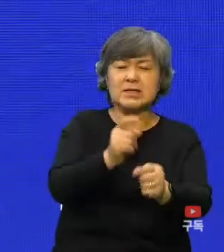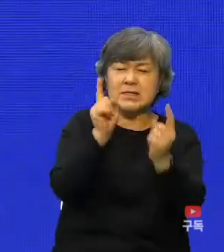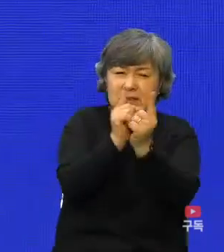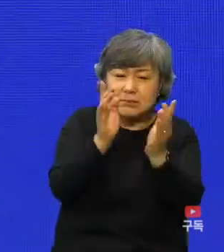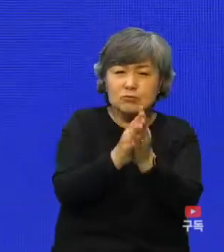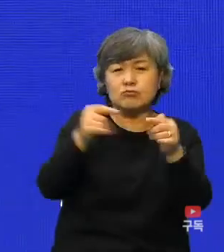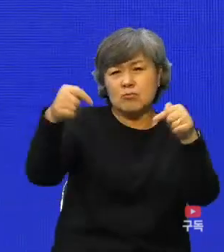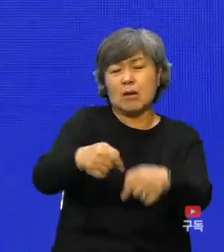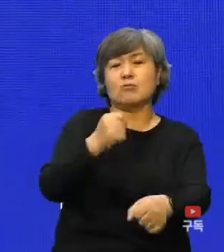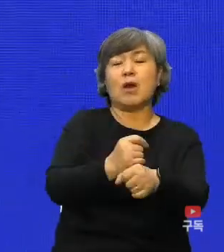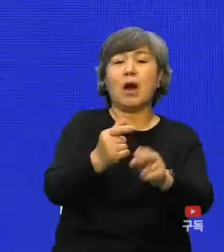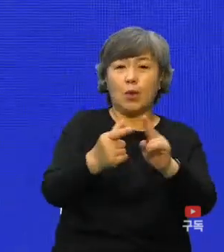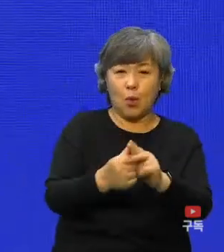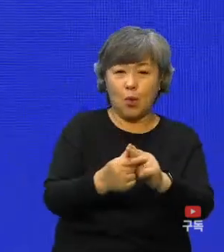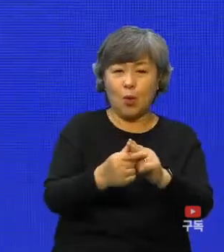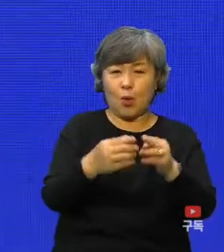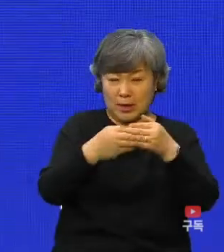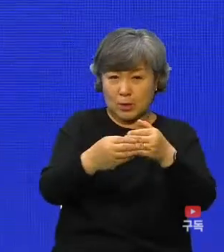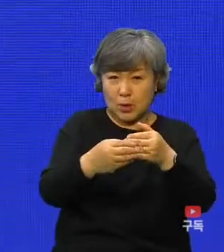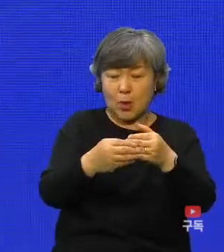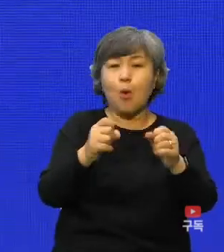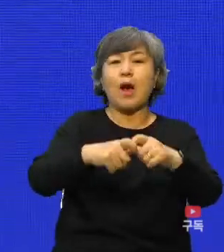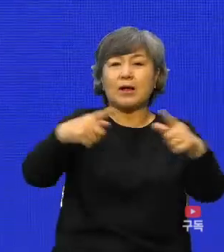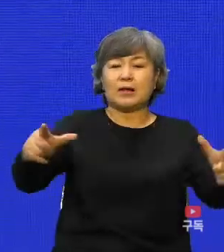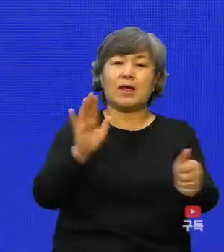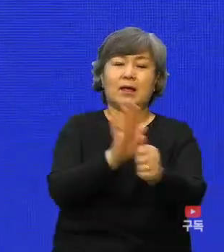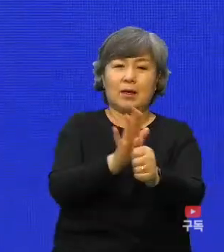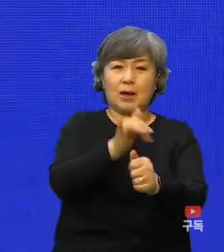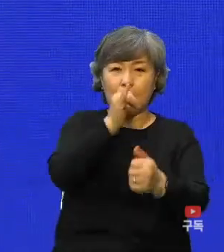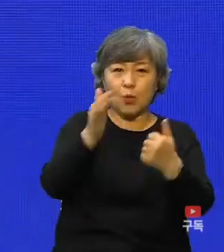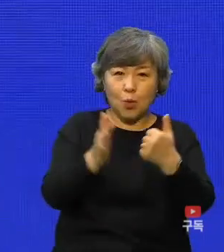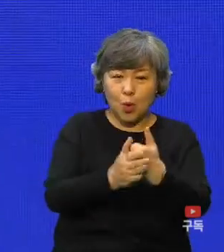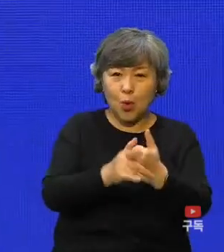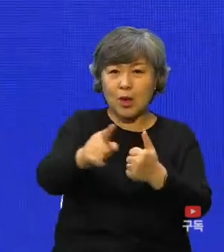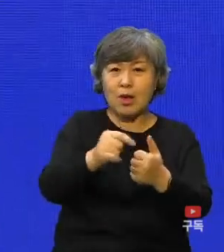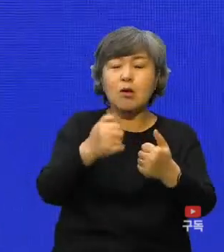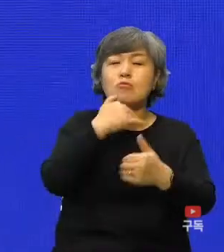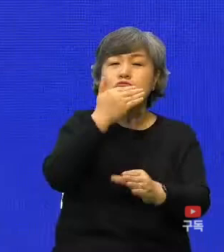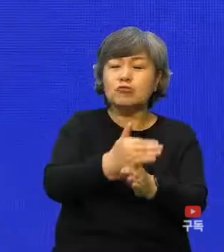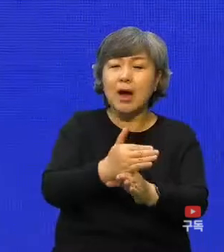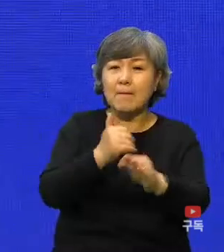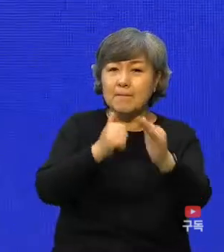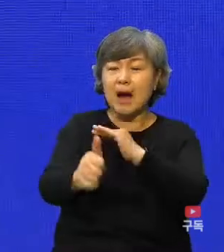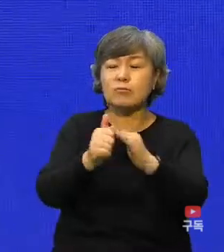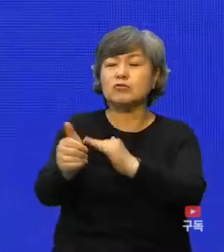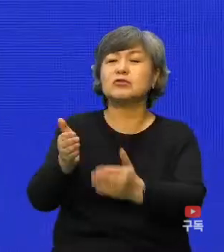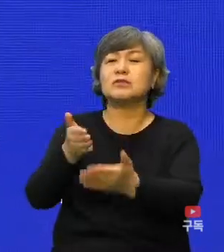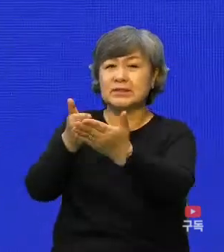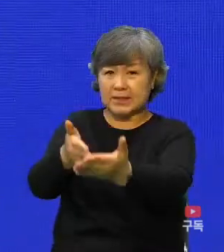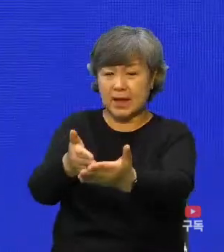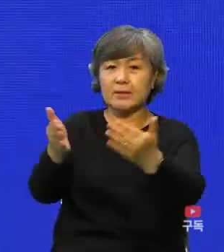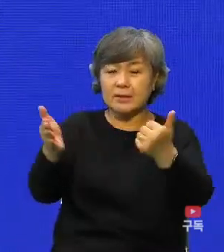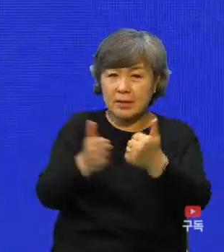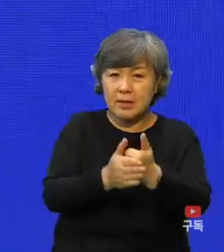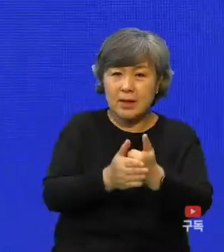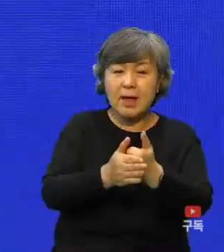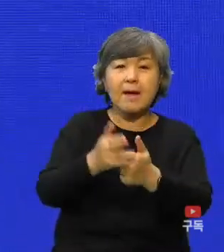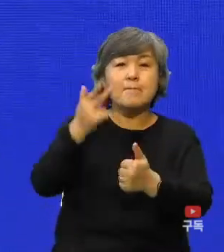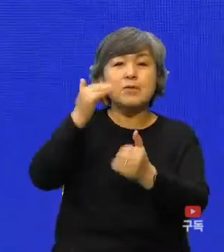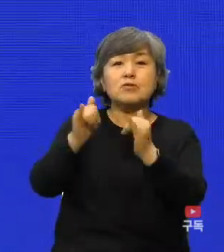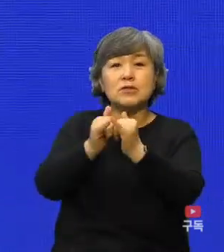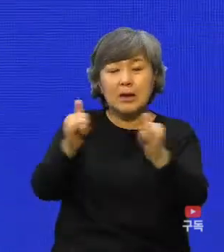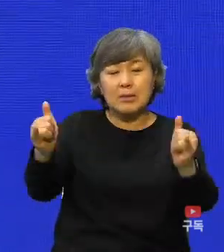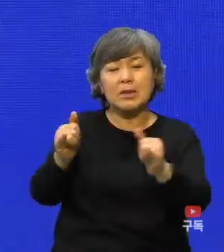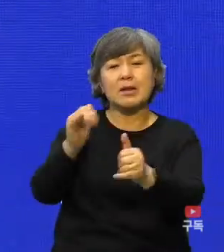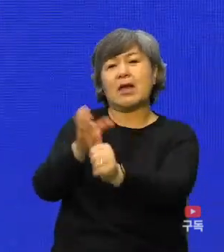필요하다는 것과, 두 번째, 인도적 지원 확대와 NGO 단체들의 북한 방문 제한, 미국민들의 북한 방문 제한을